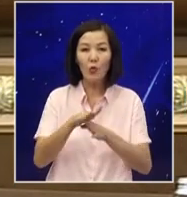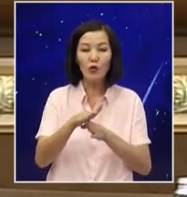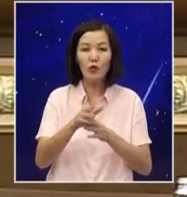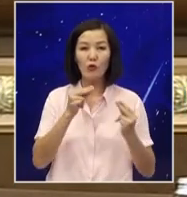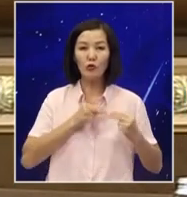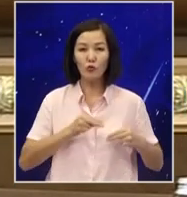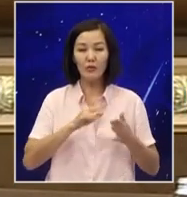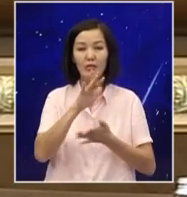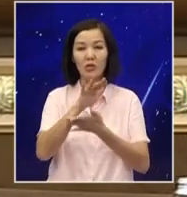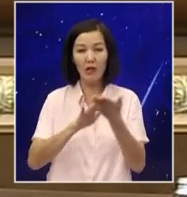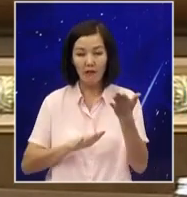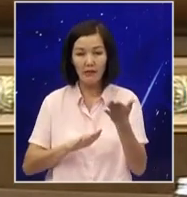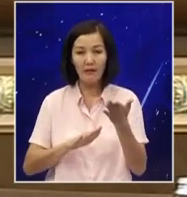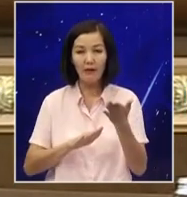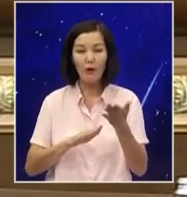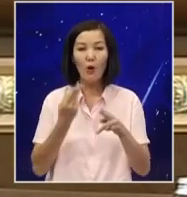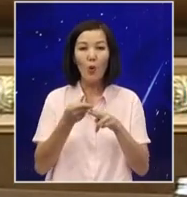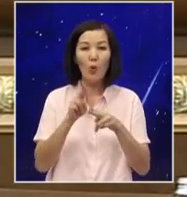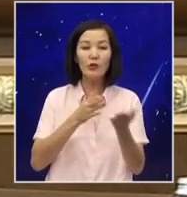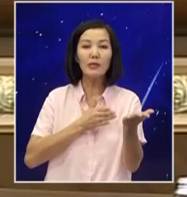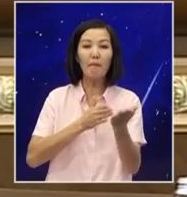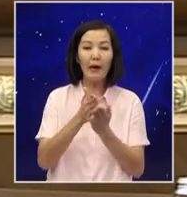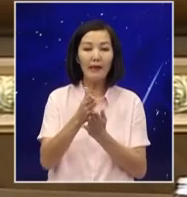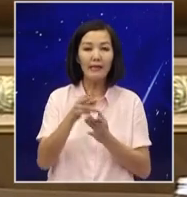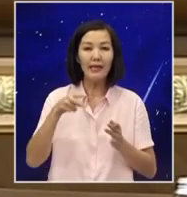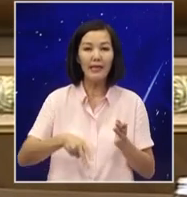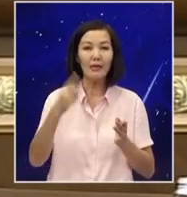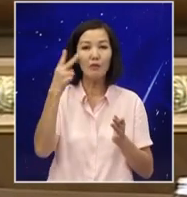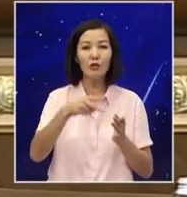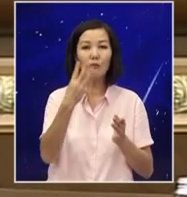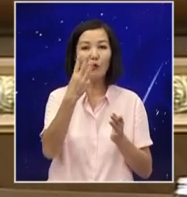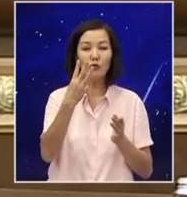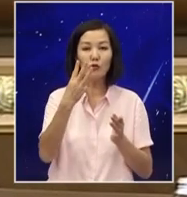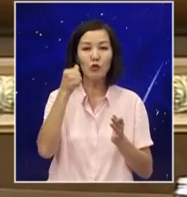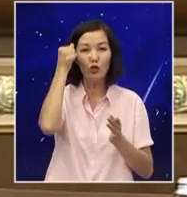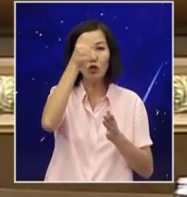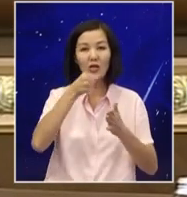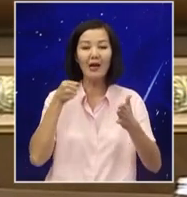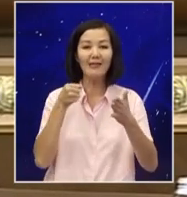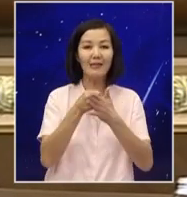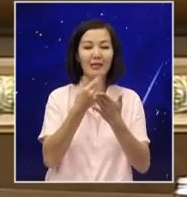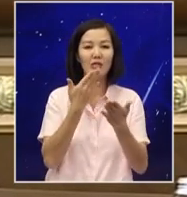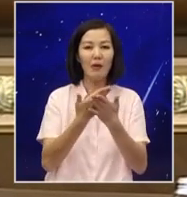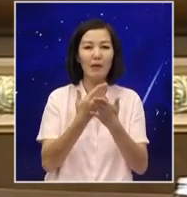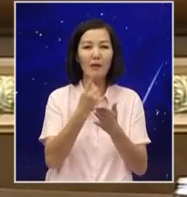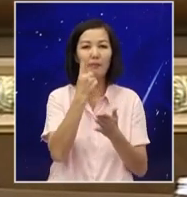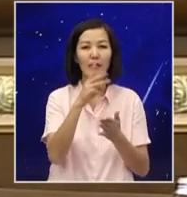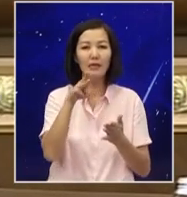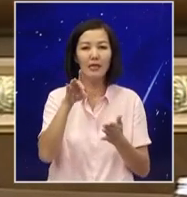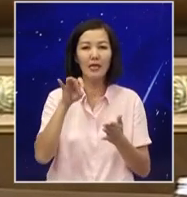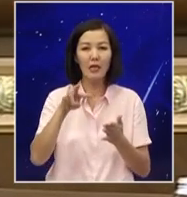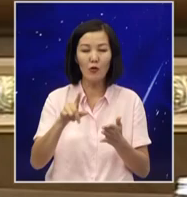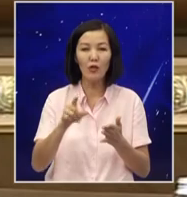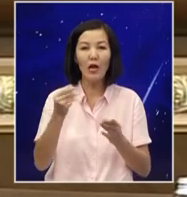жұмысы жалғасын табады. Осы бағытта 2023 жылға дейін шамамен 1 триллион теңгеден